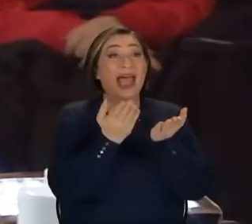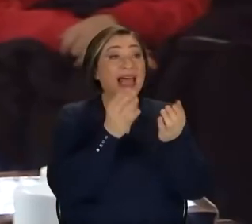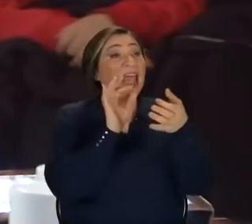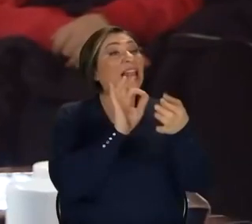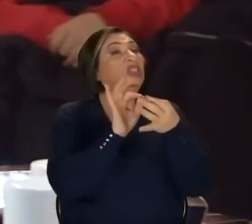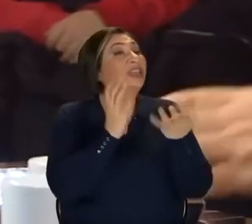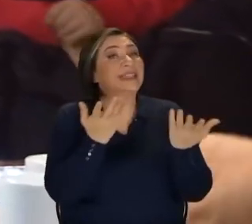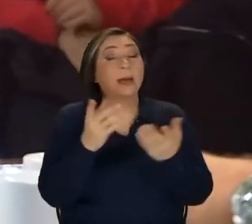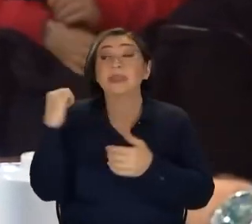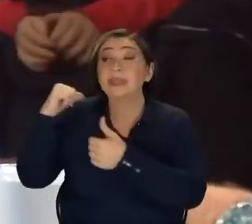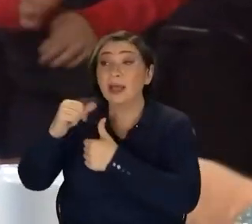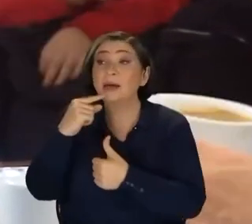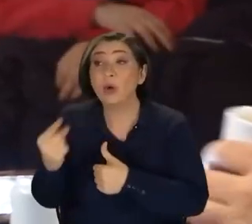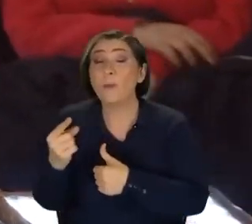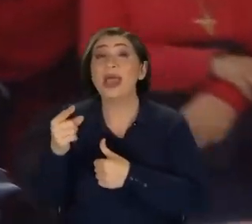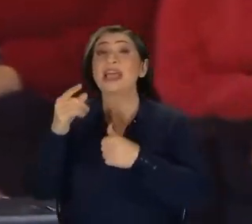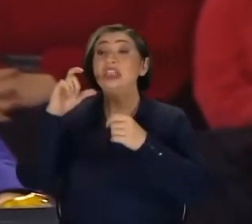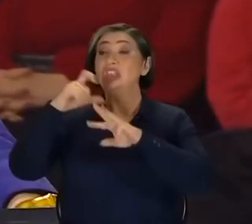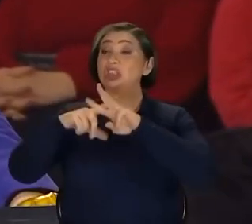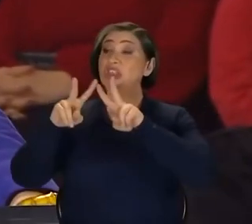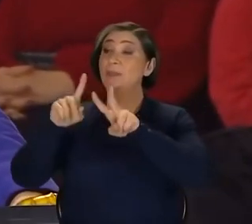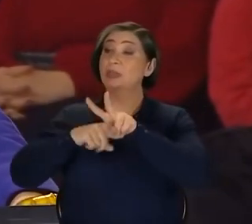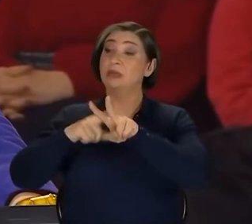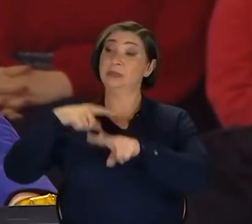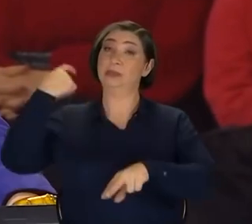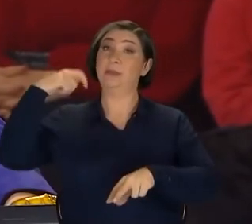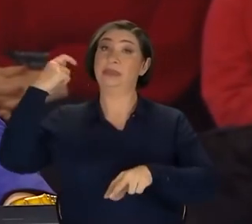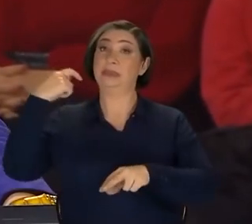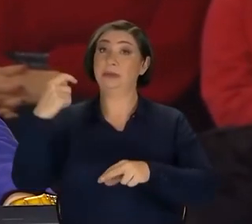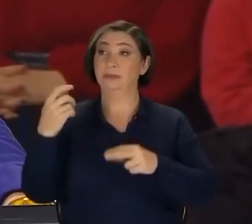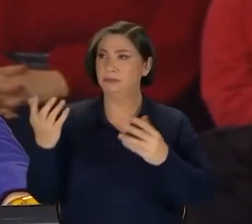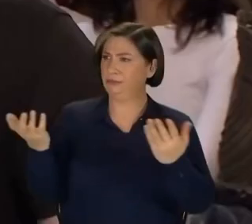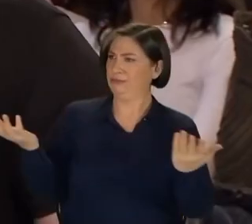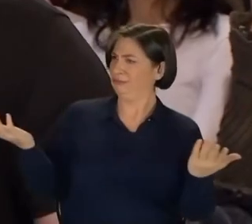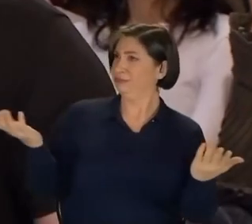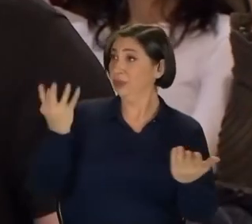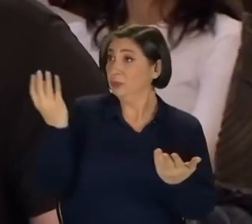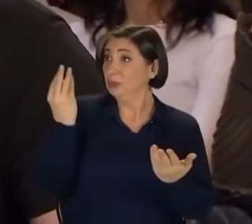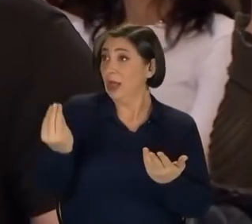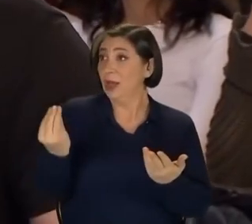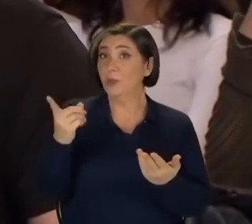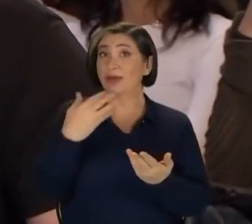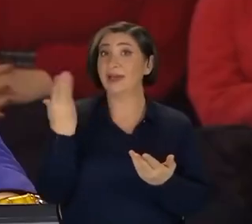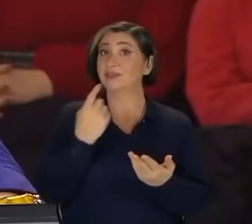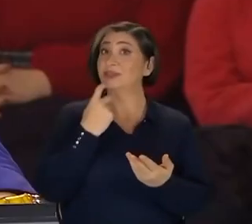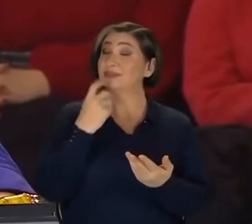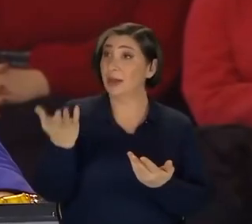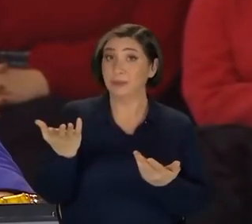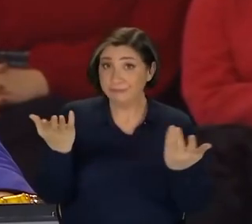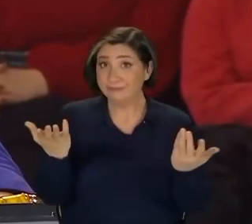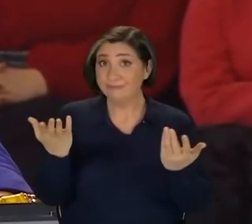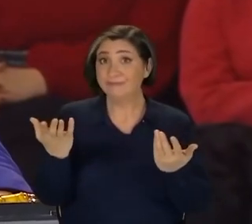ilişki ama kurma bir şey meselesi. Tekrar ediyorum. Diyor ki Cem Yılmaz sineması. Neden diyor bunu? Ne güzel ama. Bu genç yaşta. Değil